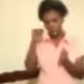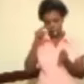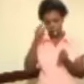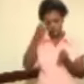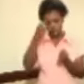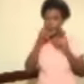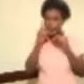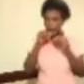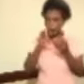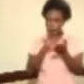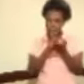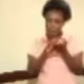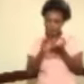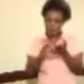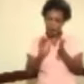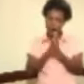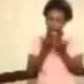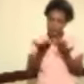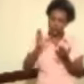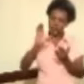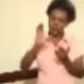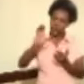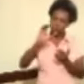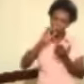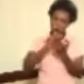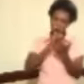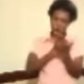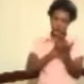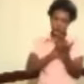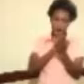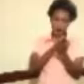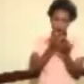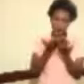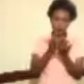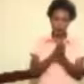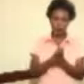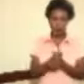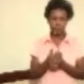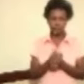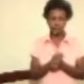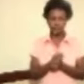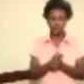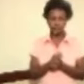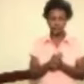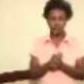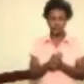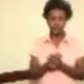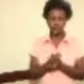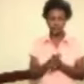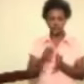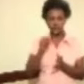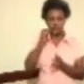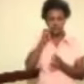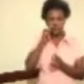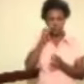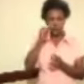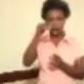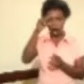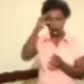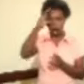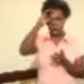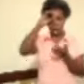Mais encore, moi, Charles Mess. Mais encore, et madame Maniga est là. Mais encore, madame Maniga est là. Donc,